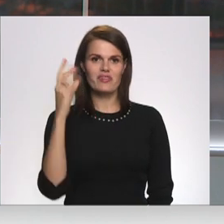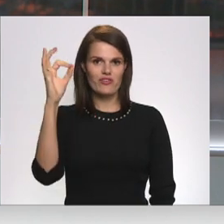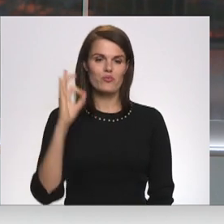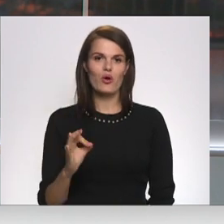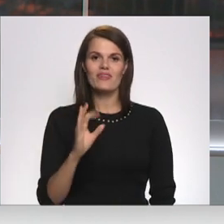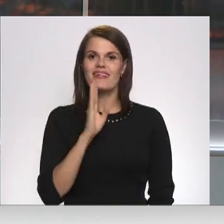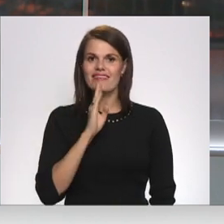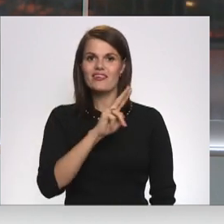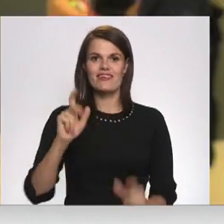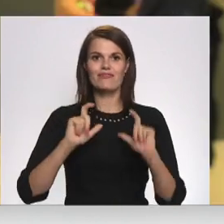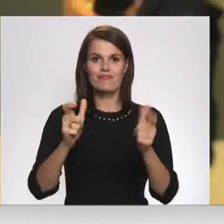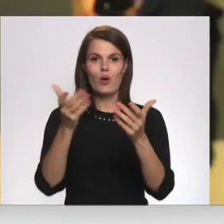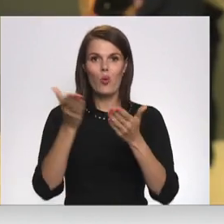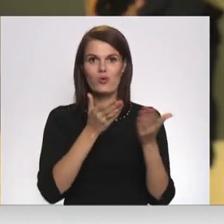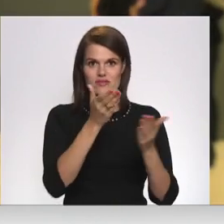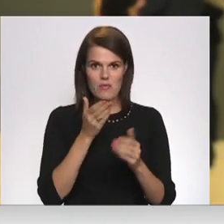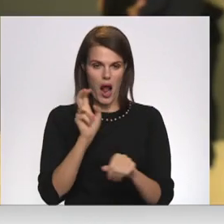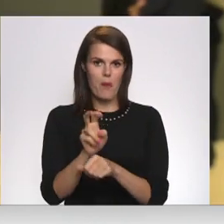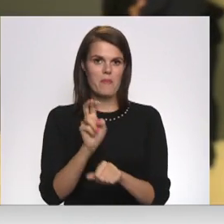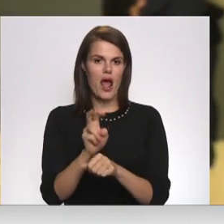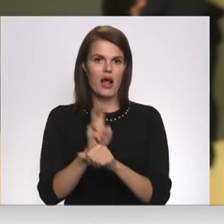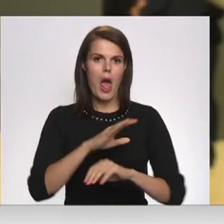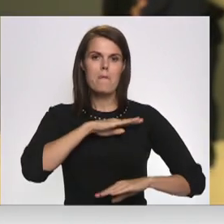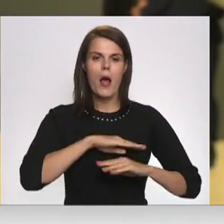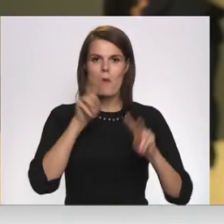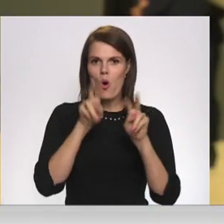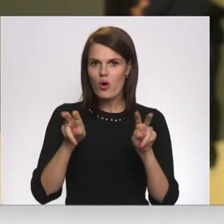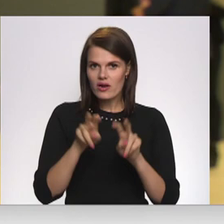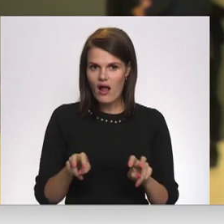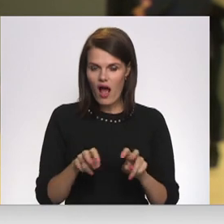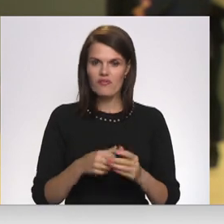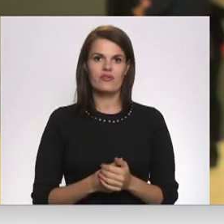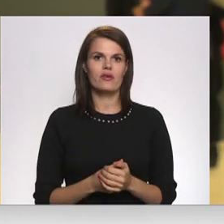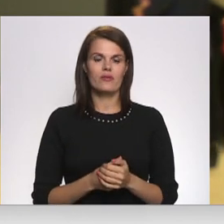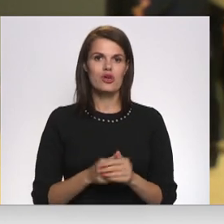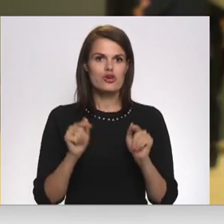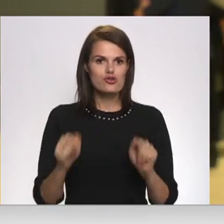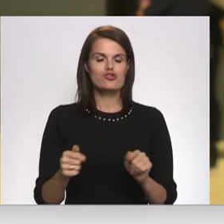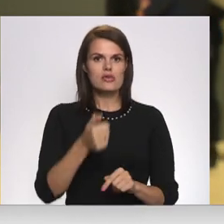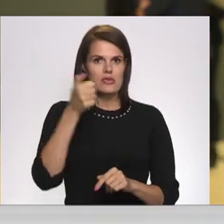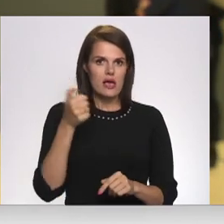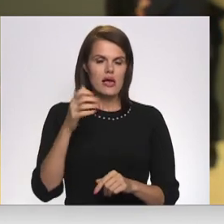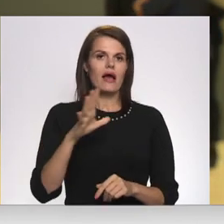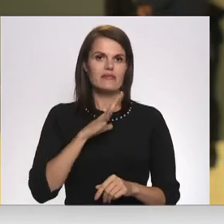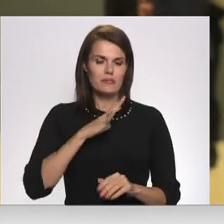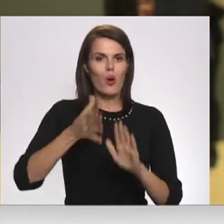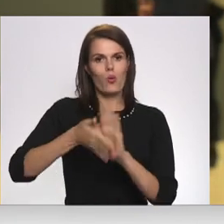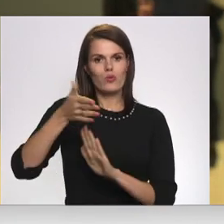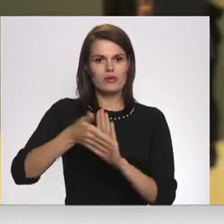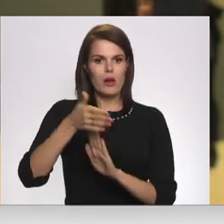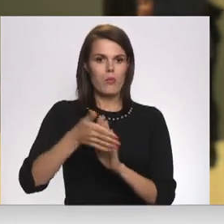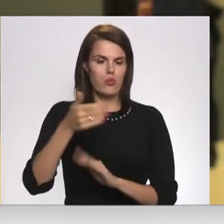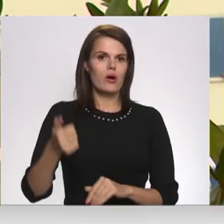sieviešu. Šis gads bija tāds uzvaras gads. Tā saka krūts vēža pacientu pārstāve